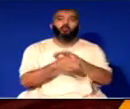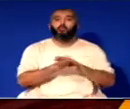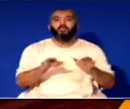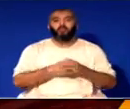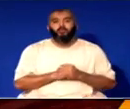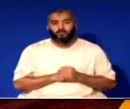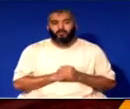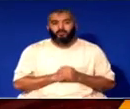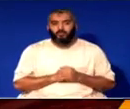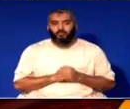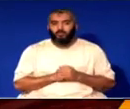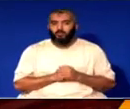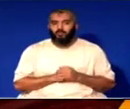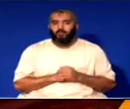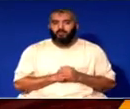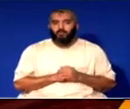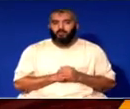نعم.